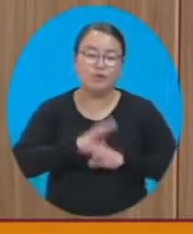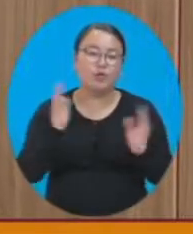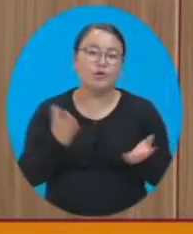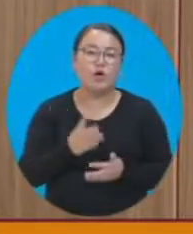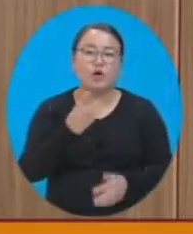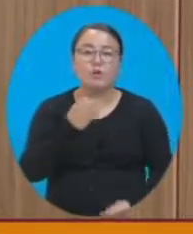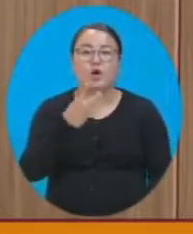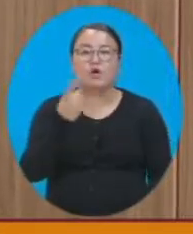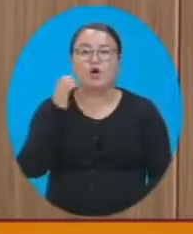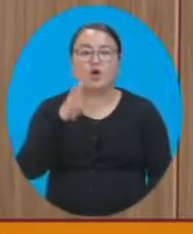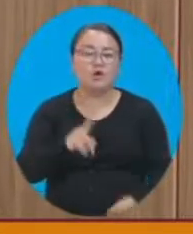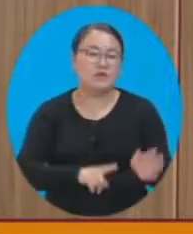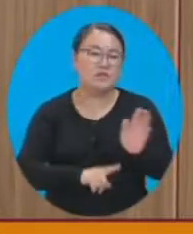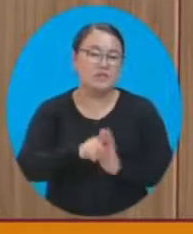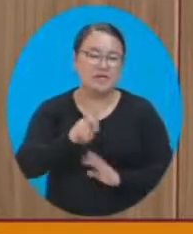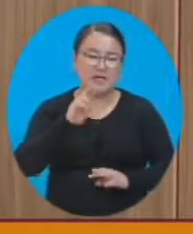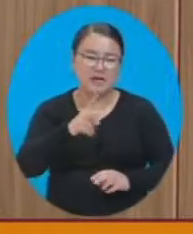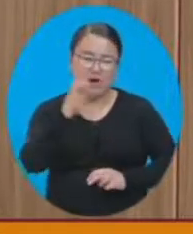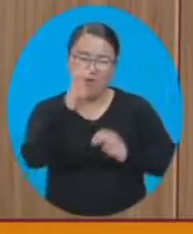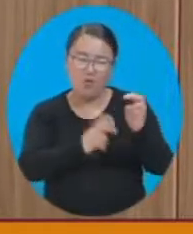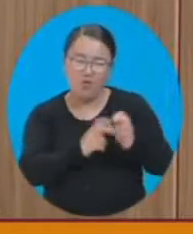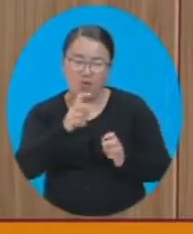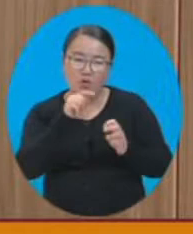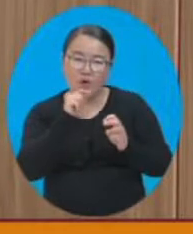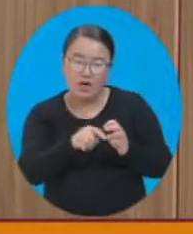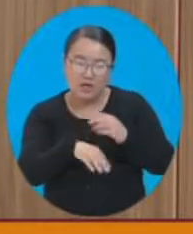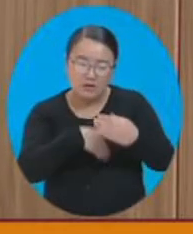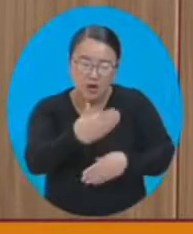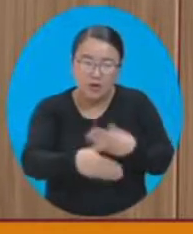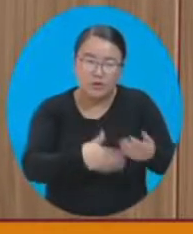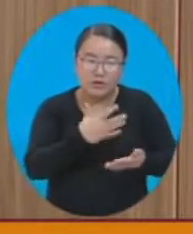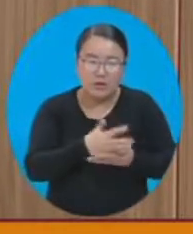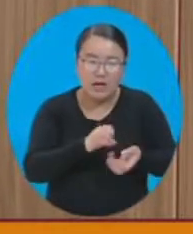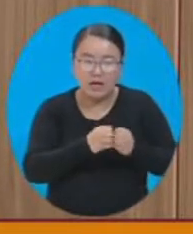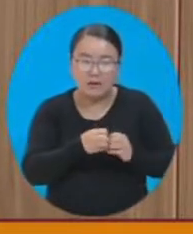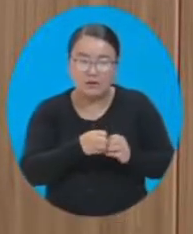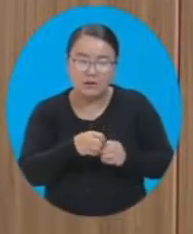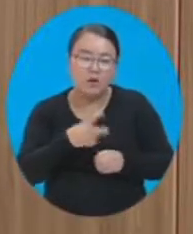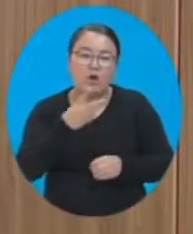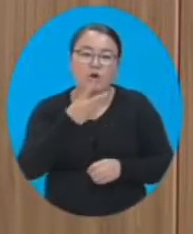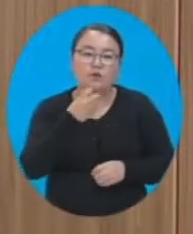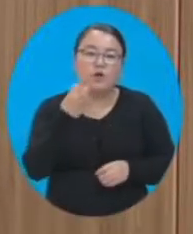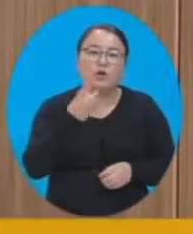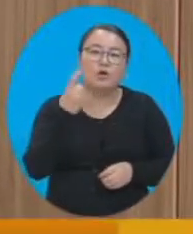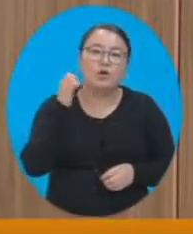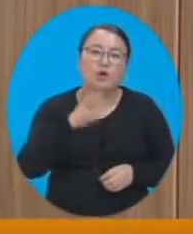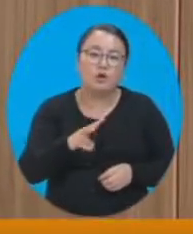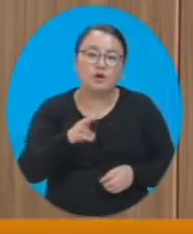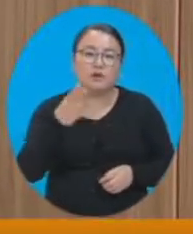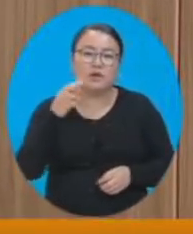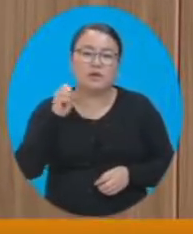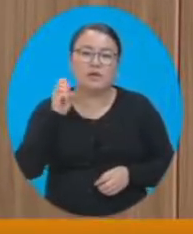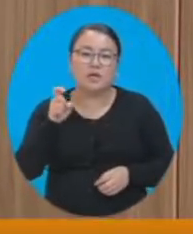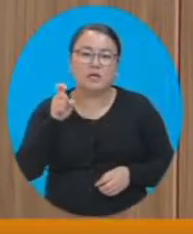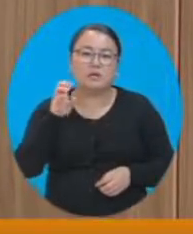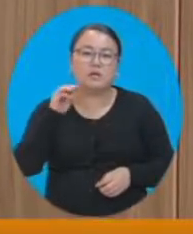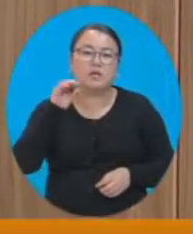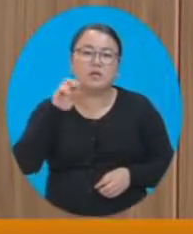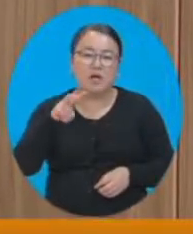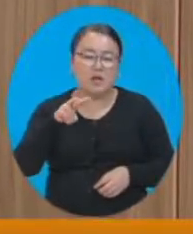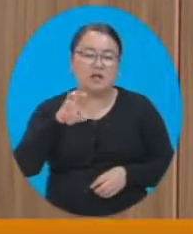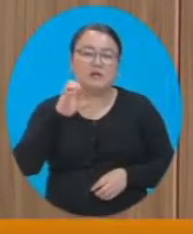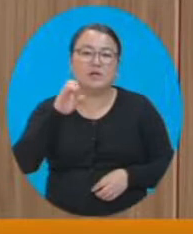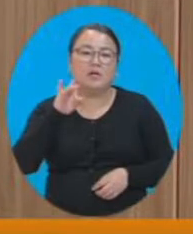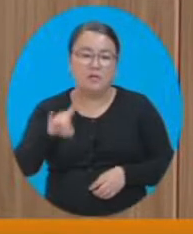энэ 21 оноос эхлээд яг үйлдвэрлэлт процессд хэрэгжүүлэхээр ажиллаад 21 онд бол